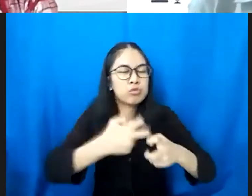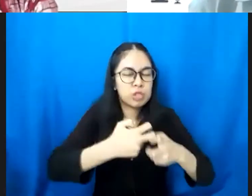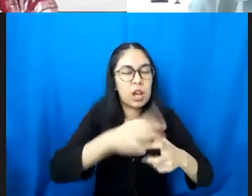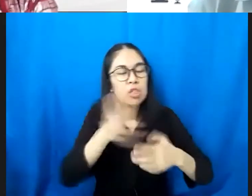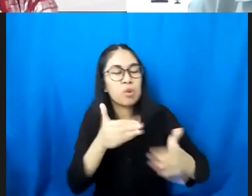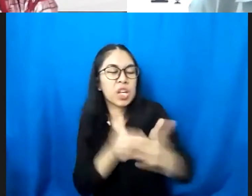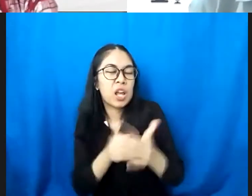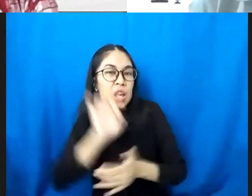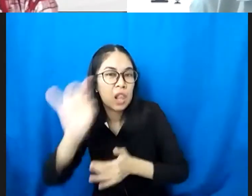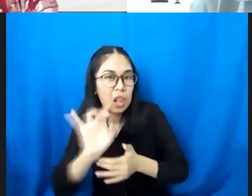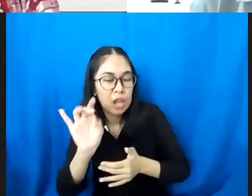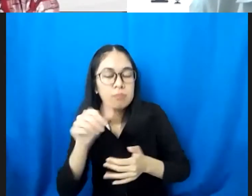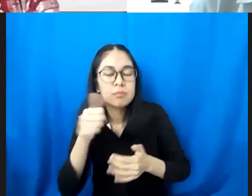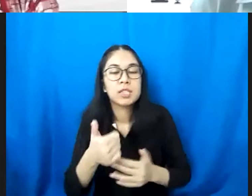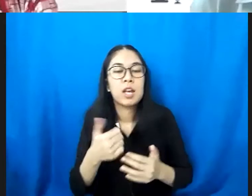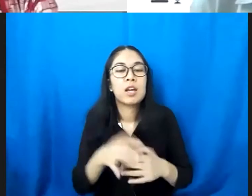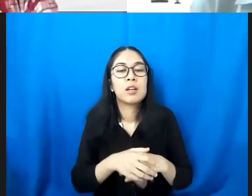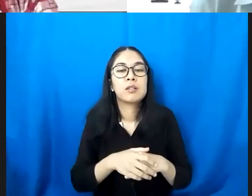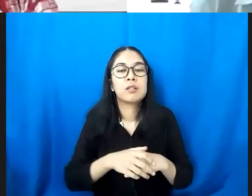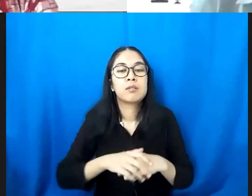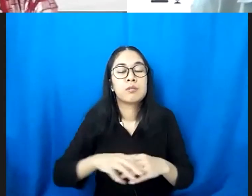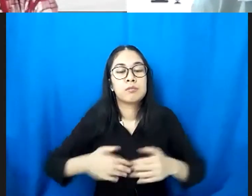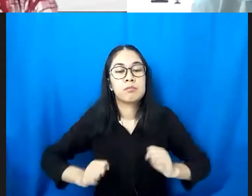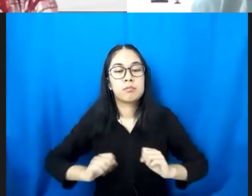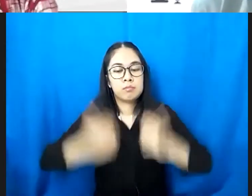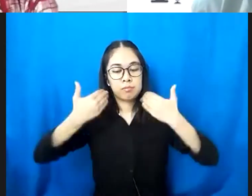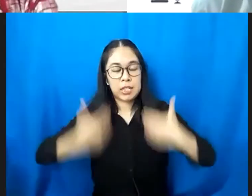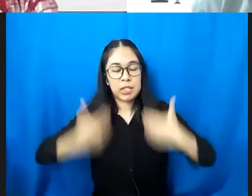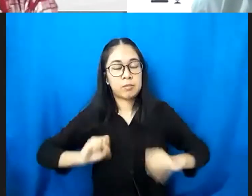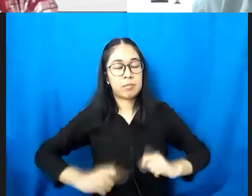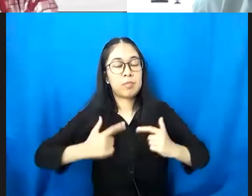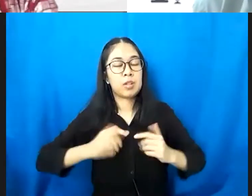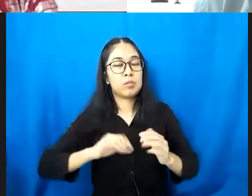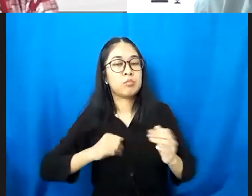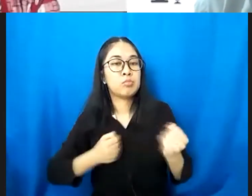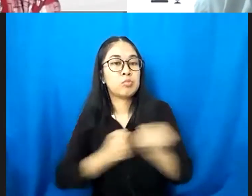supaya dapat mendukung perubahan perilaku hidup kami.